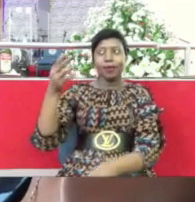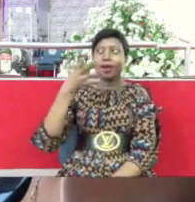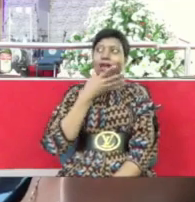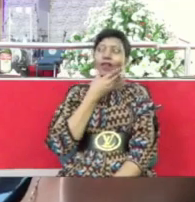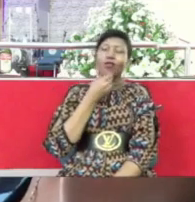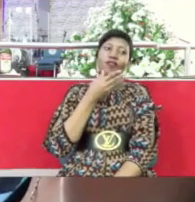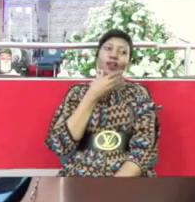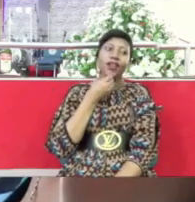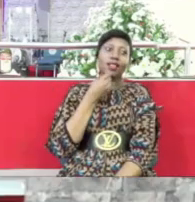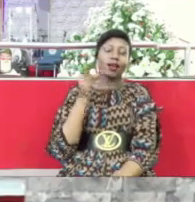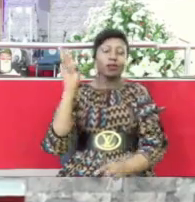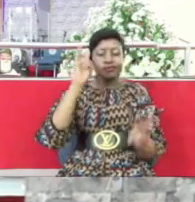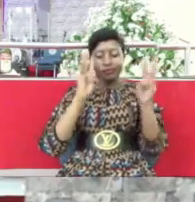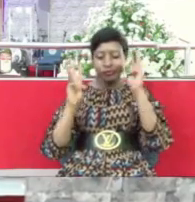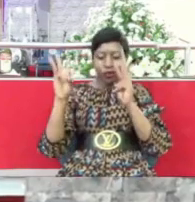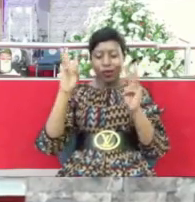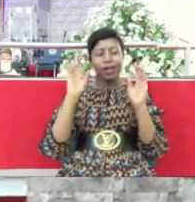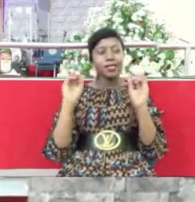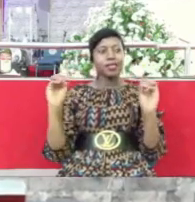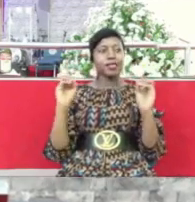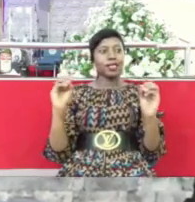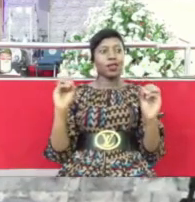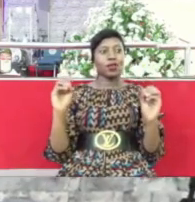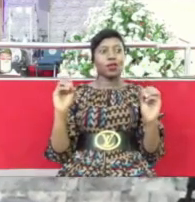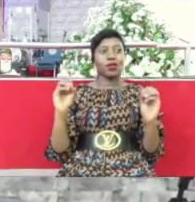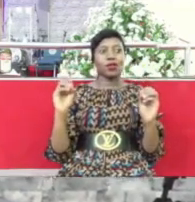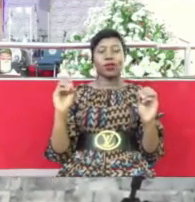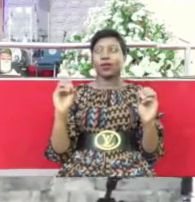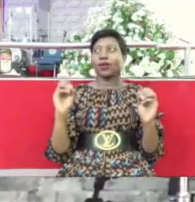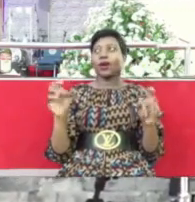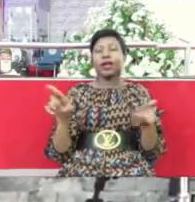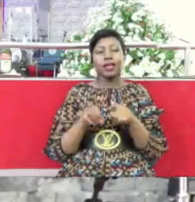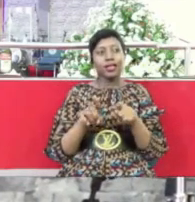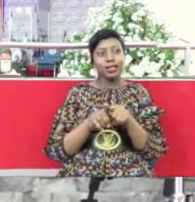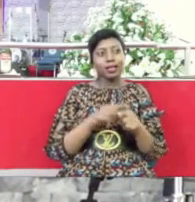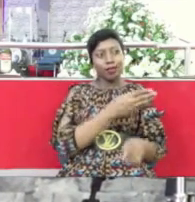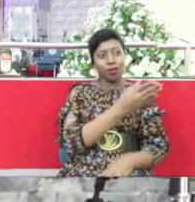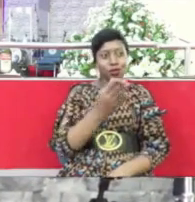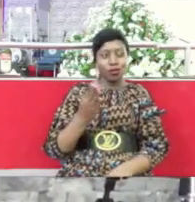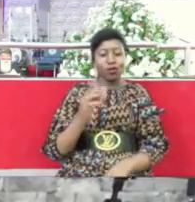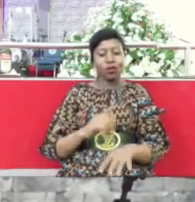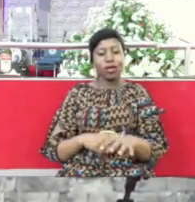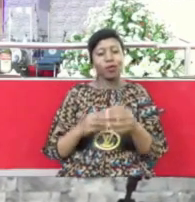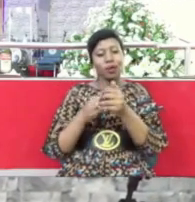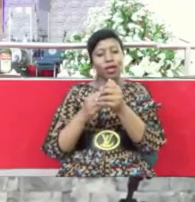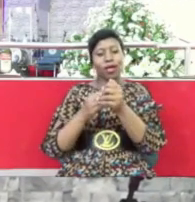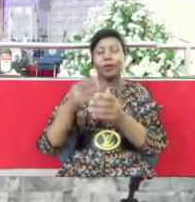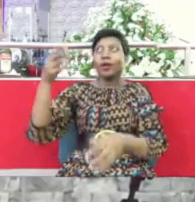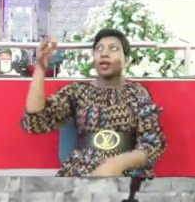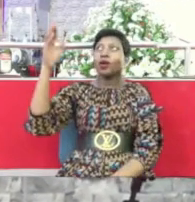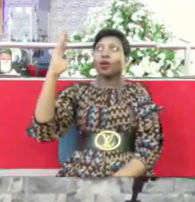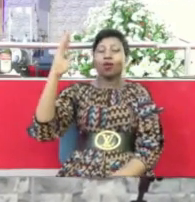Hakuna kushtuka. No worries. Hakuna uoga. I'm saying being held by God your father. shikishwe na mzazi wako. Sikuwe na woga. No